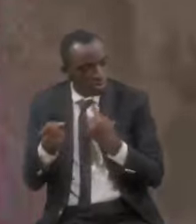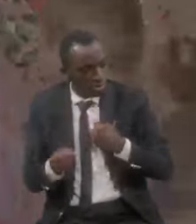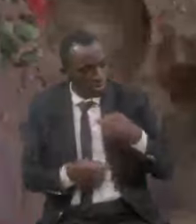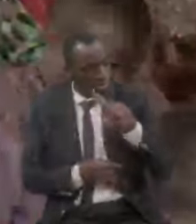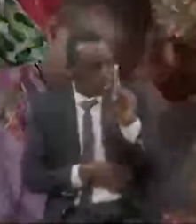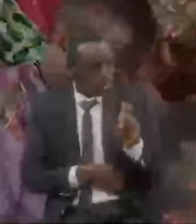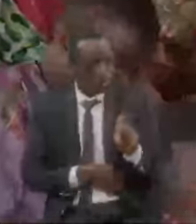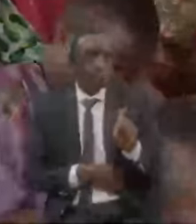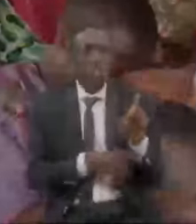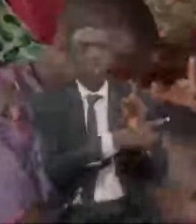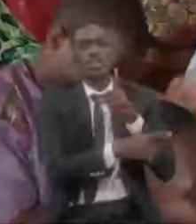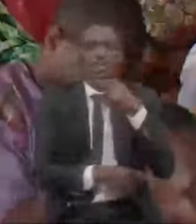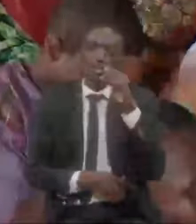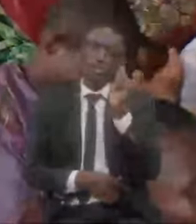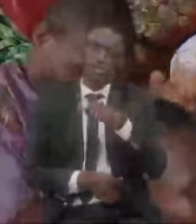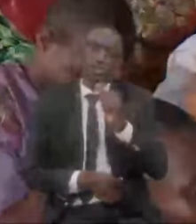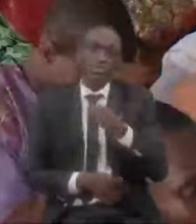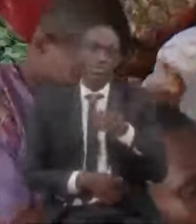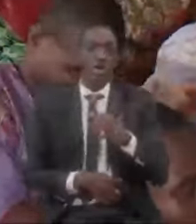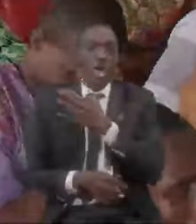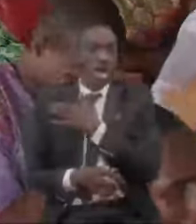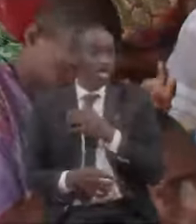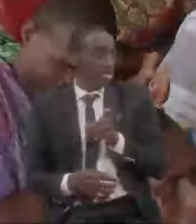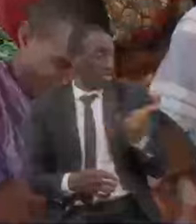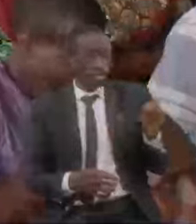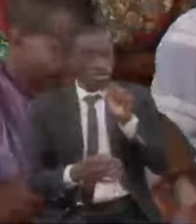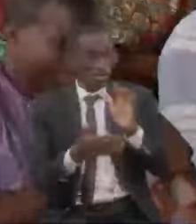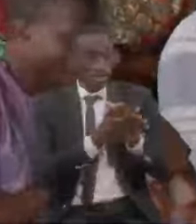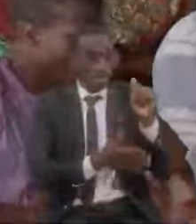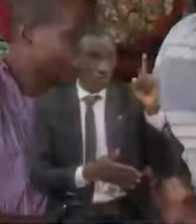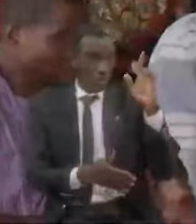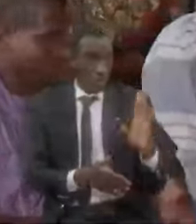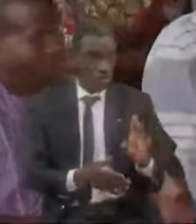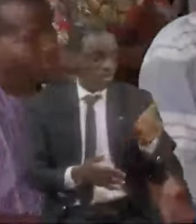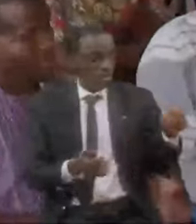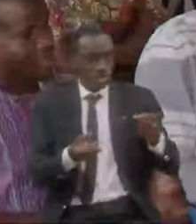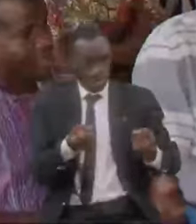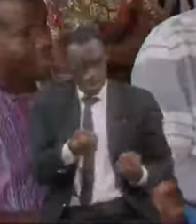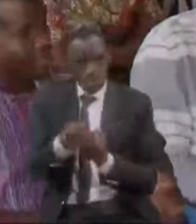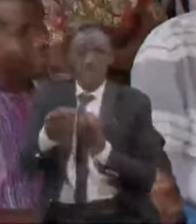Et un athée a payé tout pour moi. Je suis allé à l'université